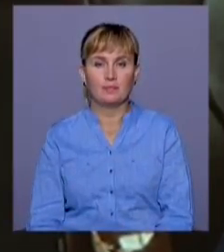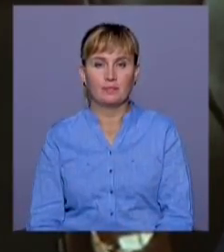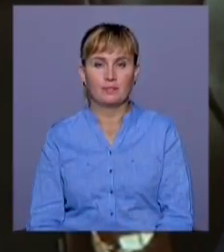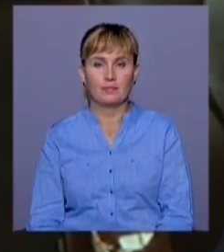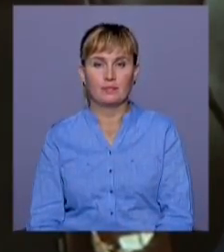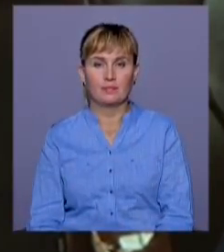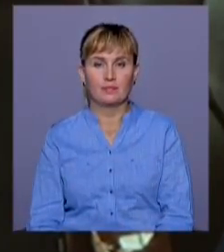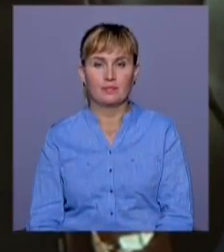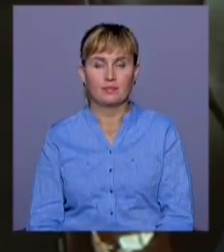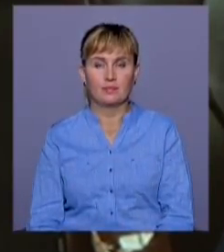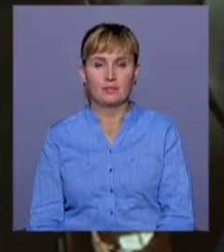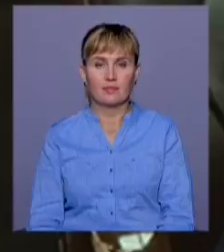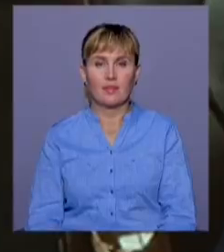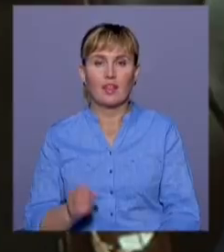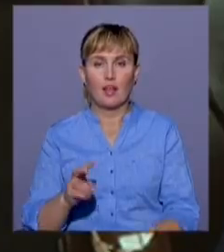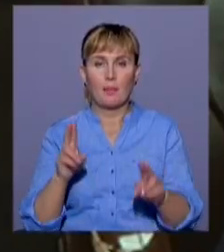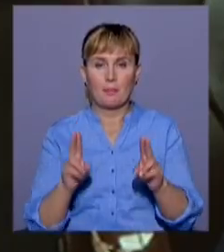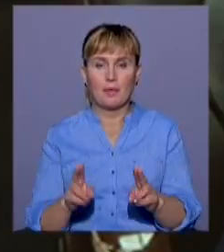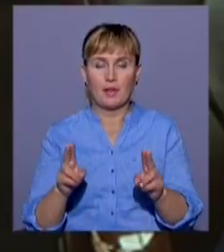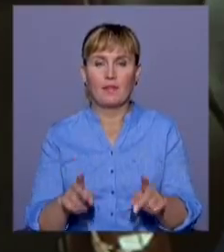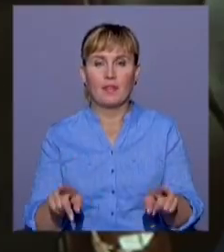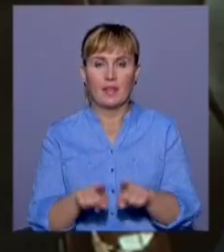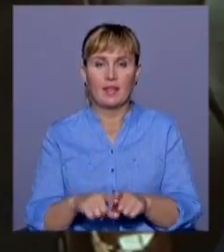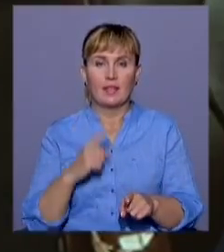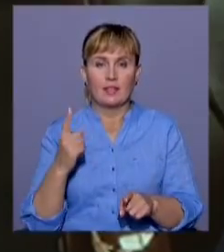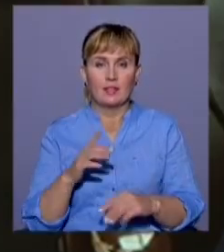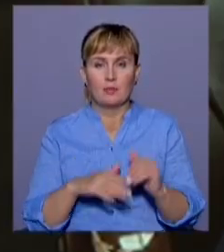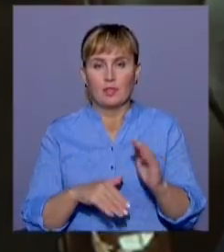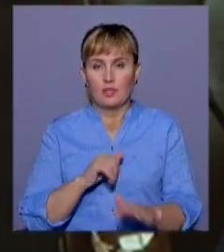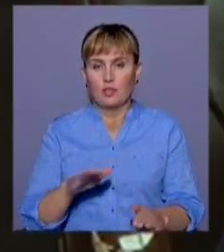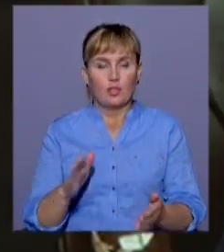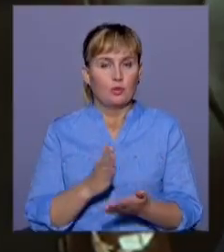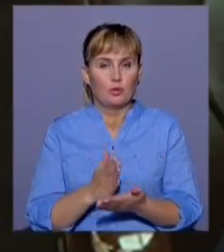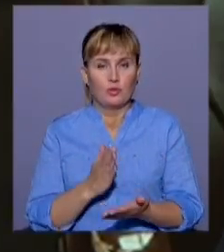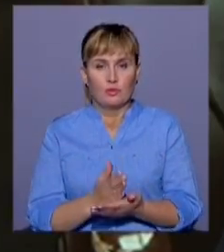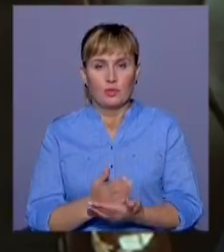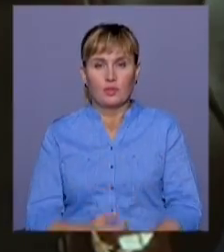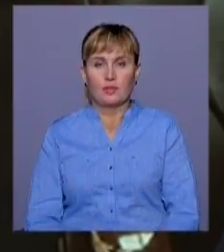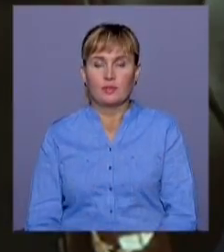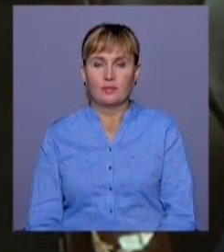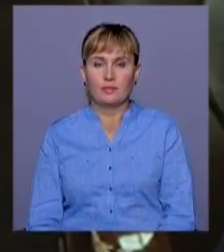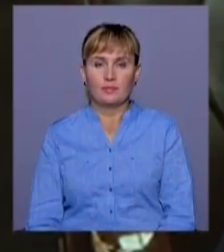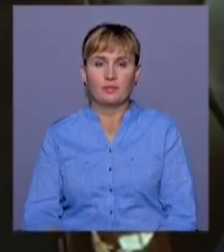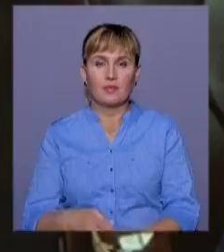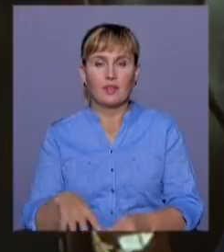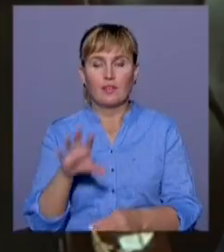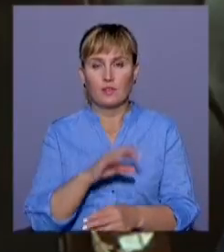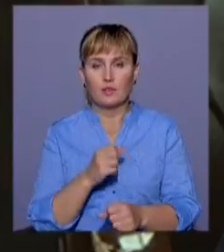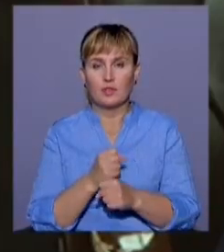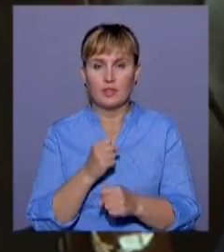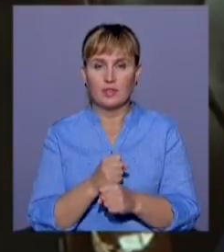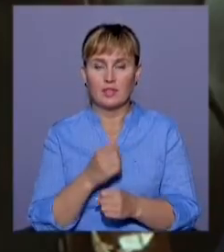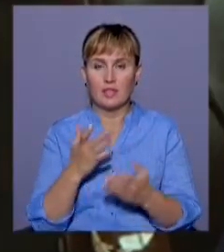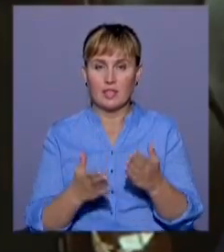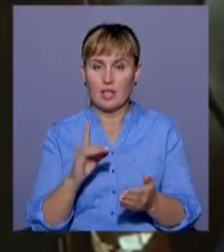день. Как правило, таковых единой практики не существует. Она вся исходит из того, что как бы,